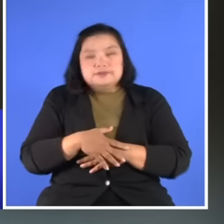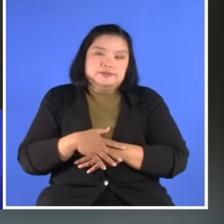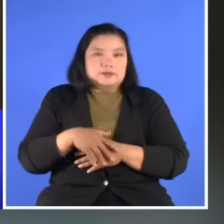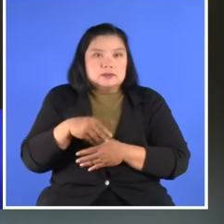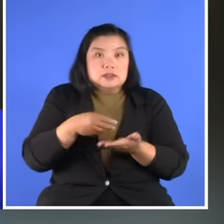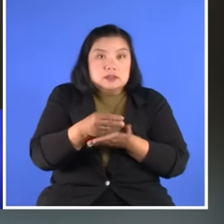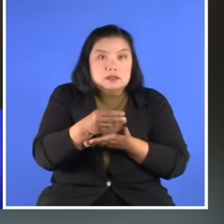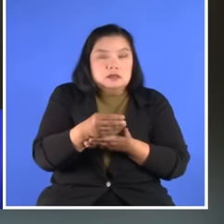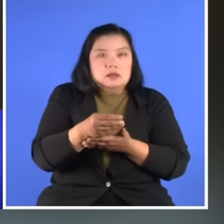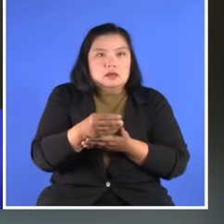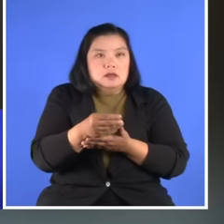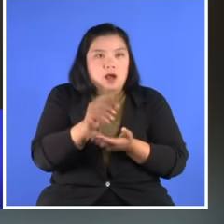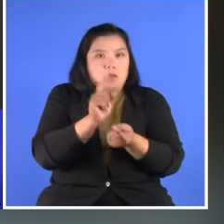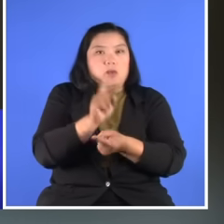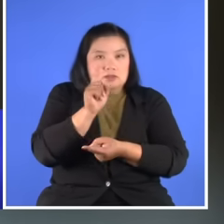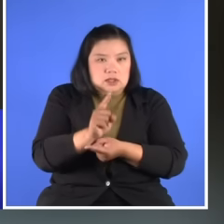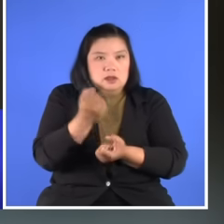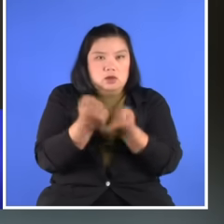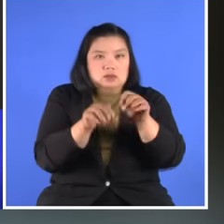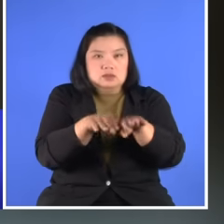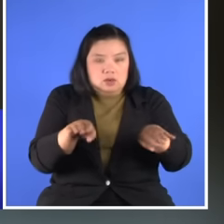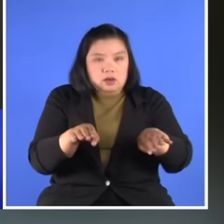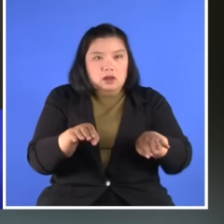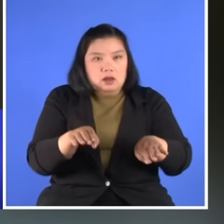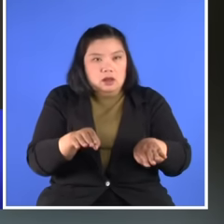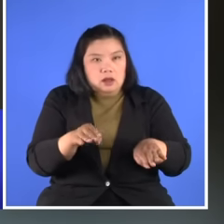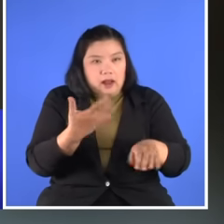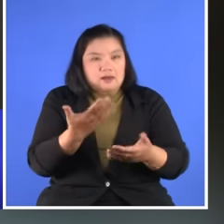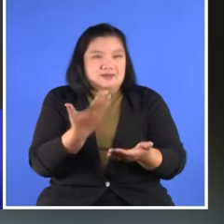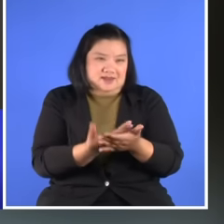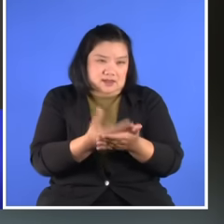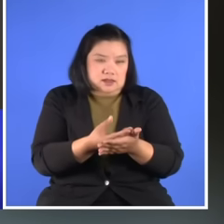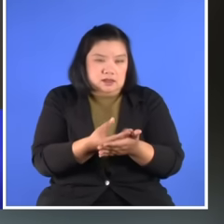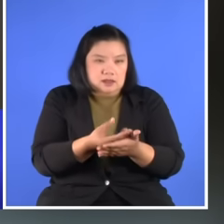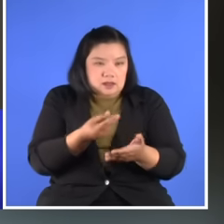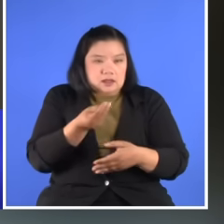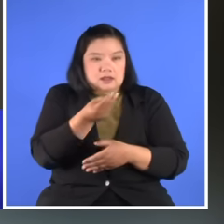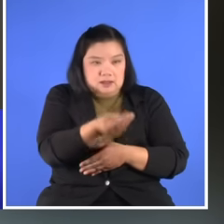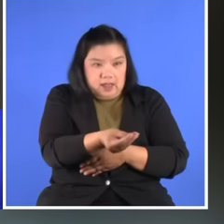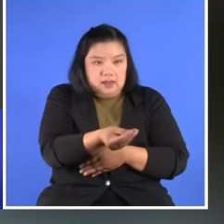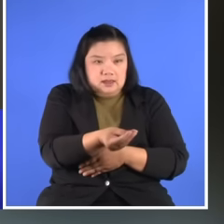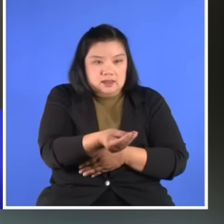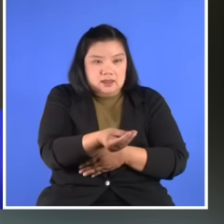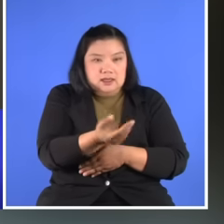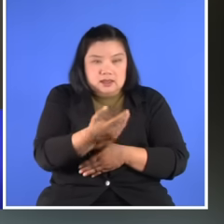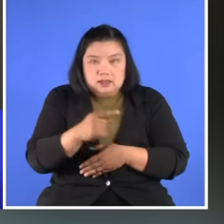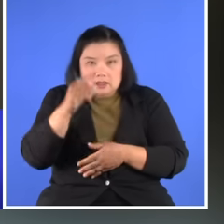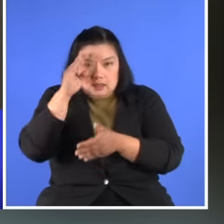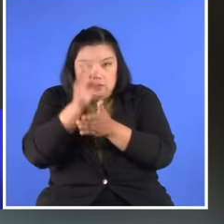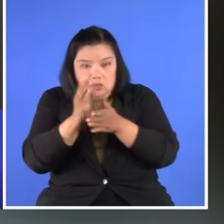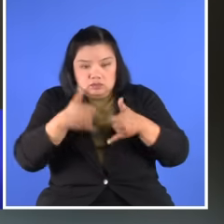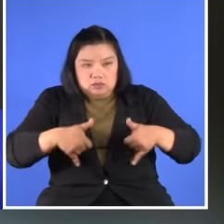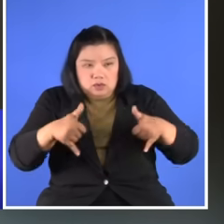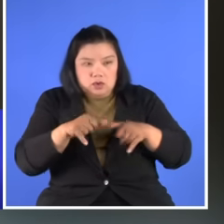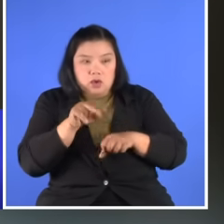และก็ไปตามที่จุดที่มีการส่งมอบนะครับและหลังจากที่มีการจ่ายเงินกันปุ๊บเนี่ยนะฮะตำรวจนอกเครื่องแบบที่ดักซุ่มอยู่นะเขาก็ไป